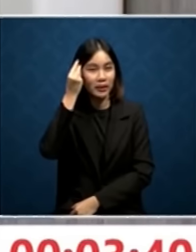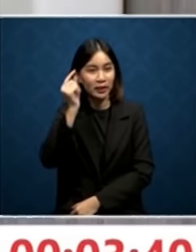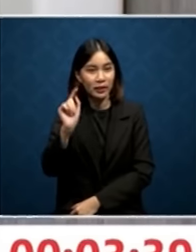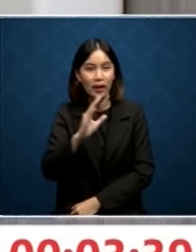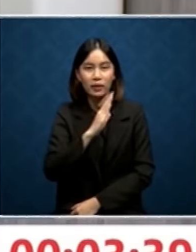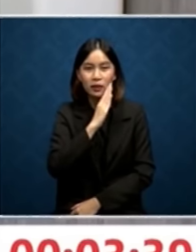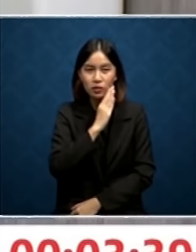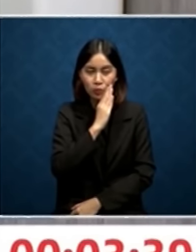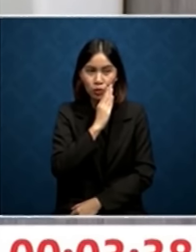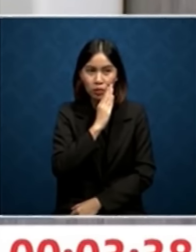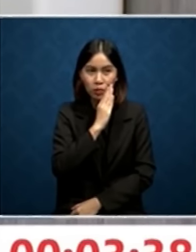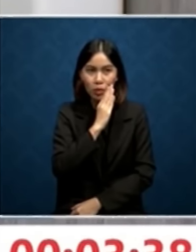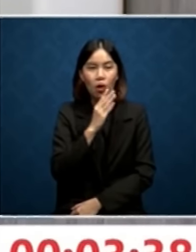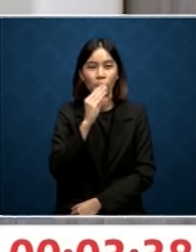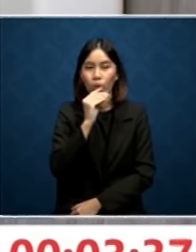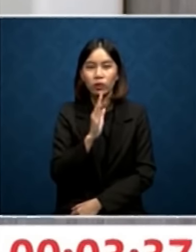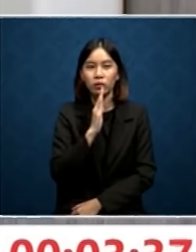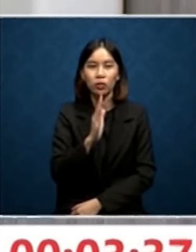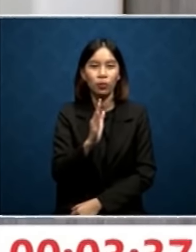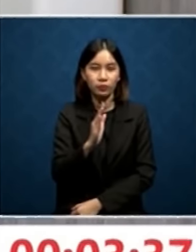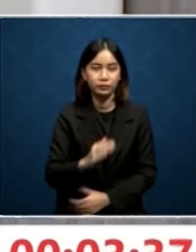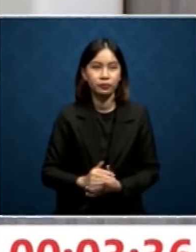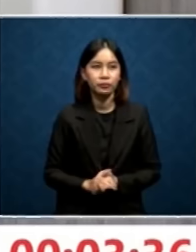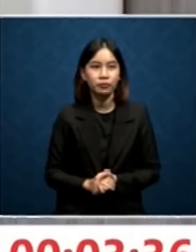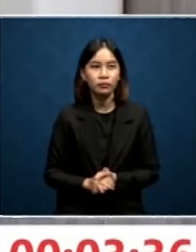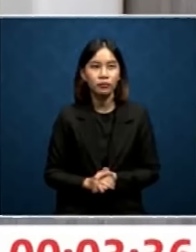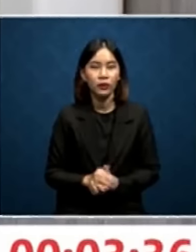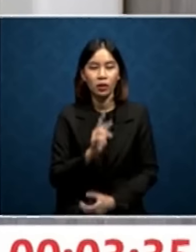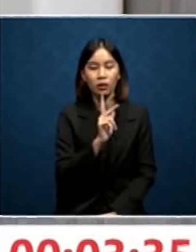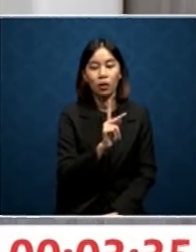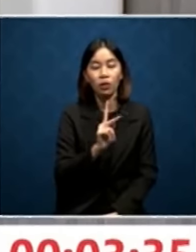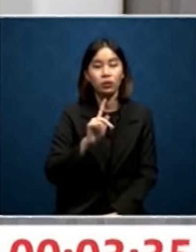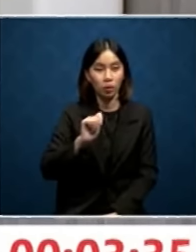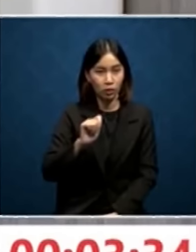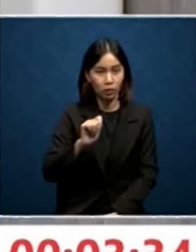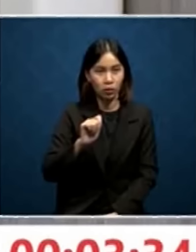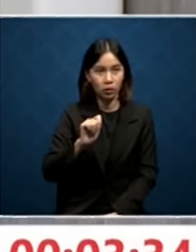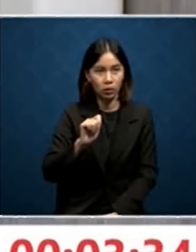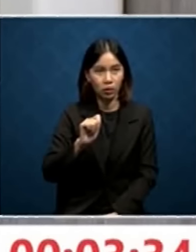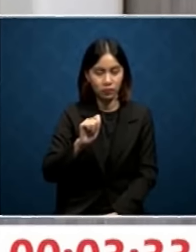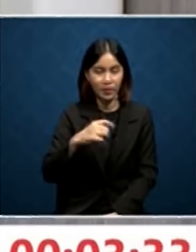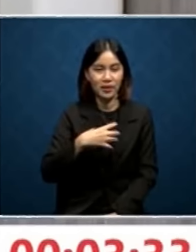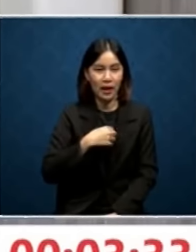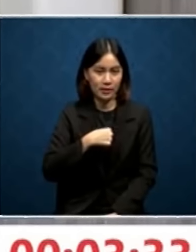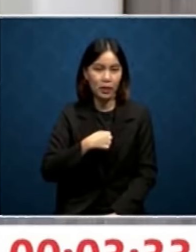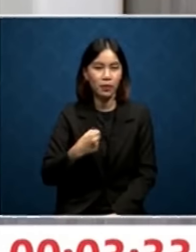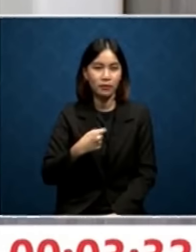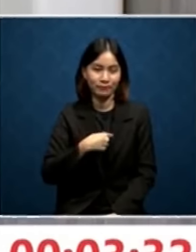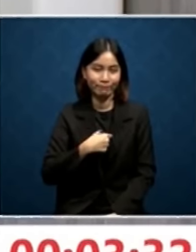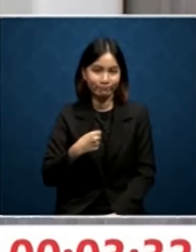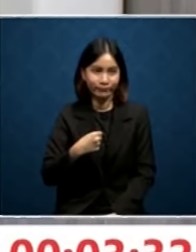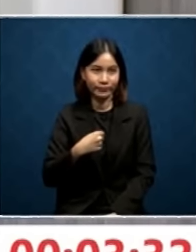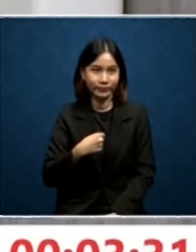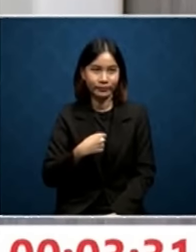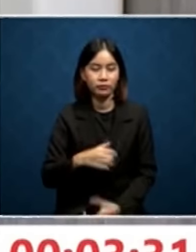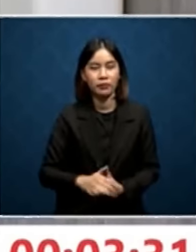ใช่พอมีสสนชใหม่ือเสียงแบบก็ขนาดการประชุมของสวกันเองอ่ะค่ะสวกันเองยังฮือขึ้น